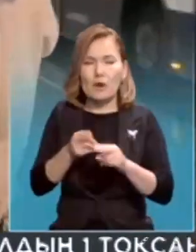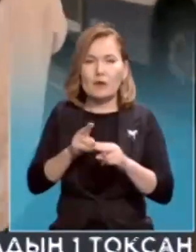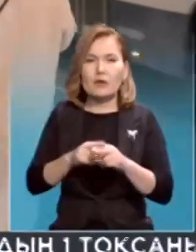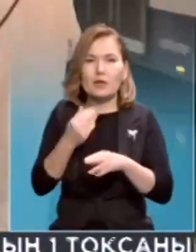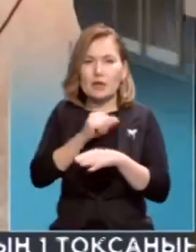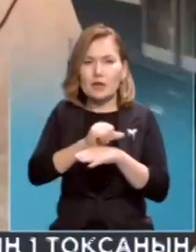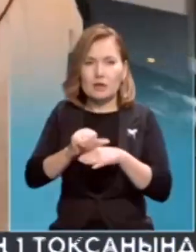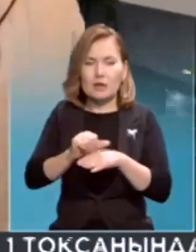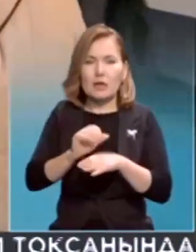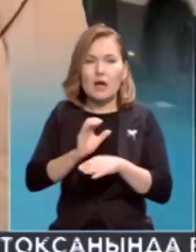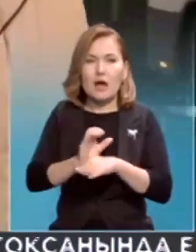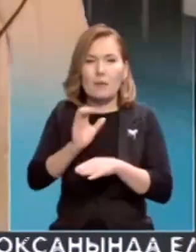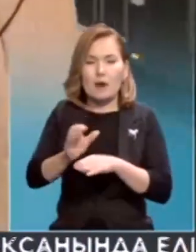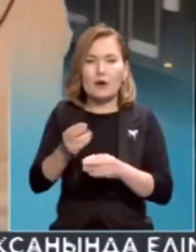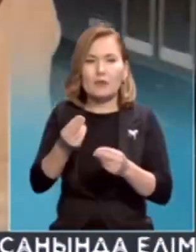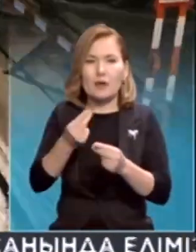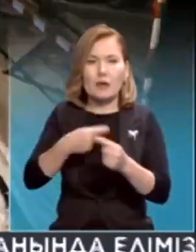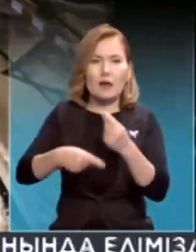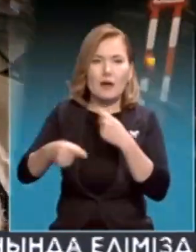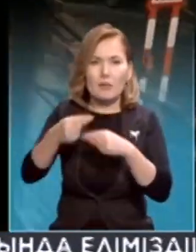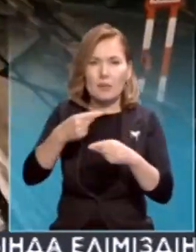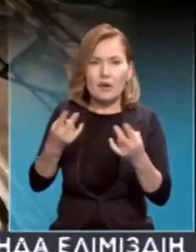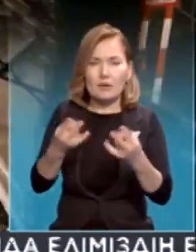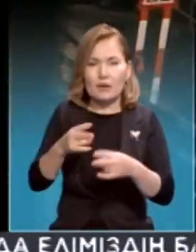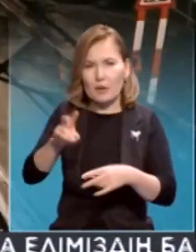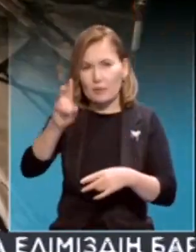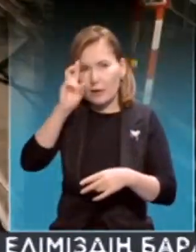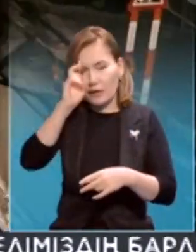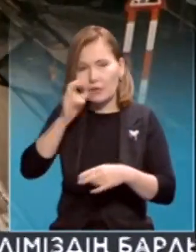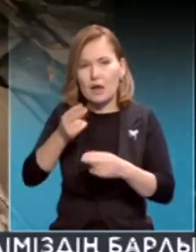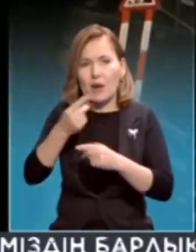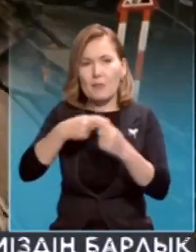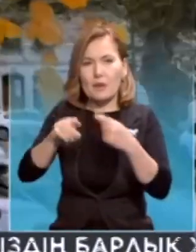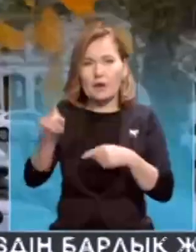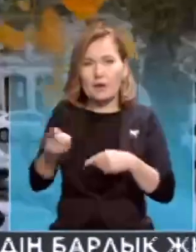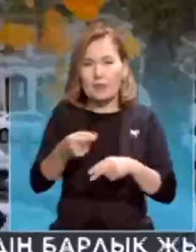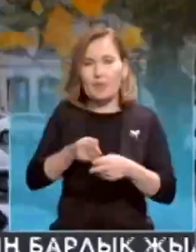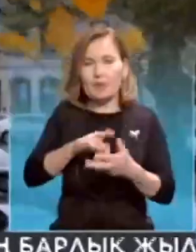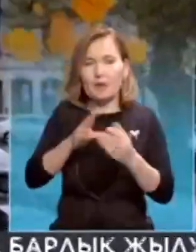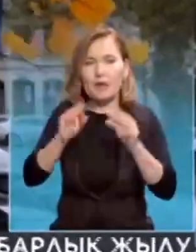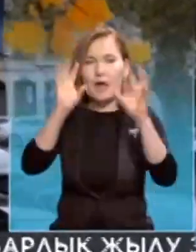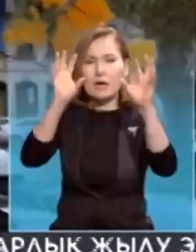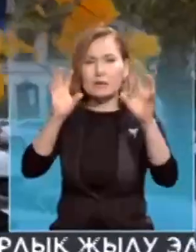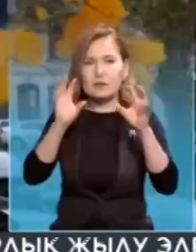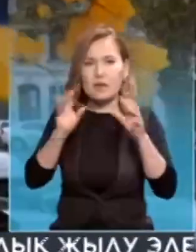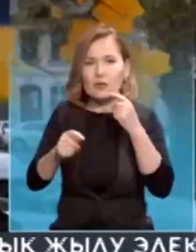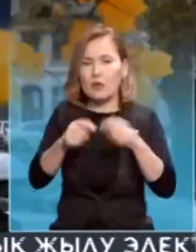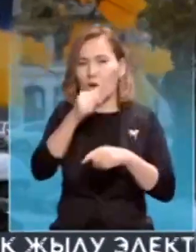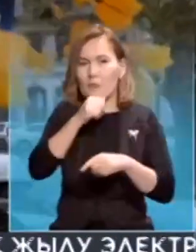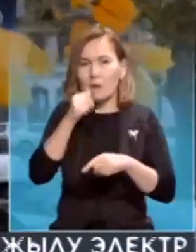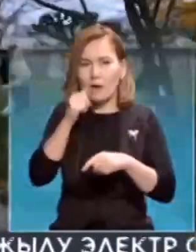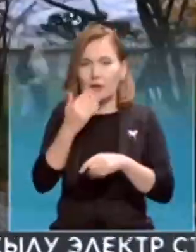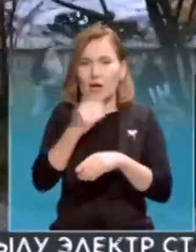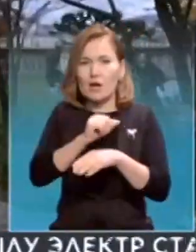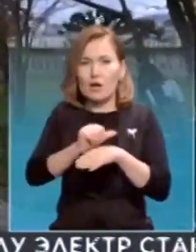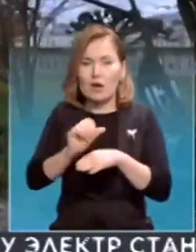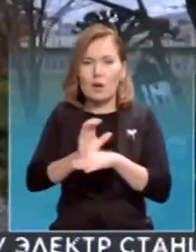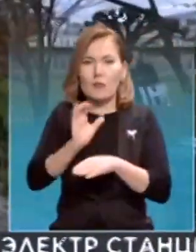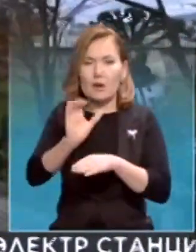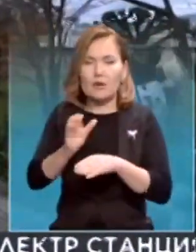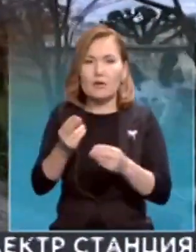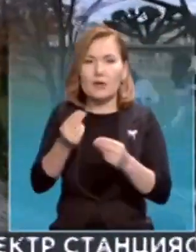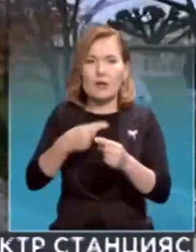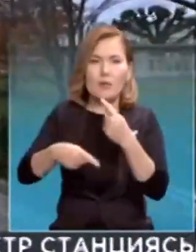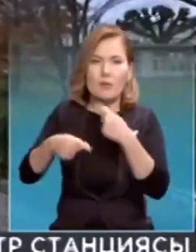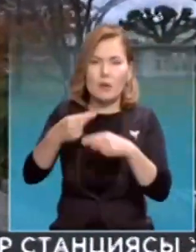сыртқа кеткен капиталды қайтаруға да ден қойылып отыр. Президент инаугурациядан кейін заңсыз шығарылған барлық активті қайтаруға қатысты жарлыққа